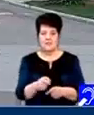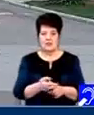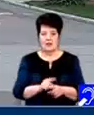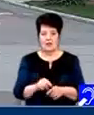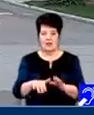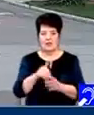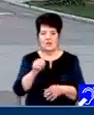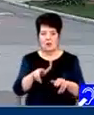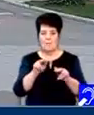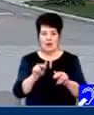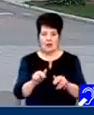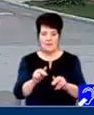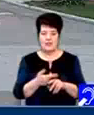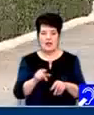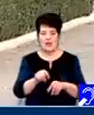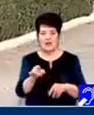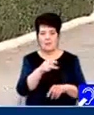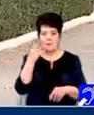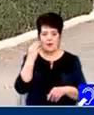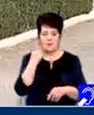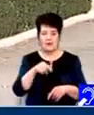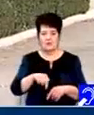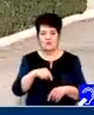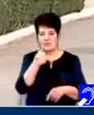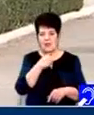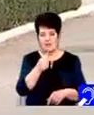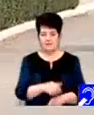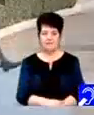la alegerile parlamentare din Republica Moldova în acest an.